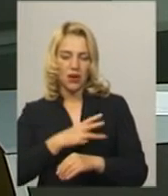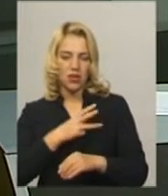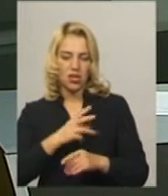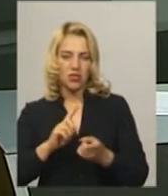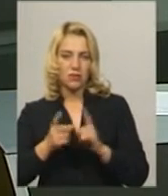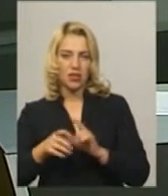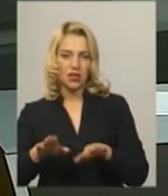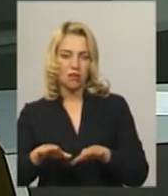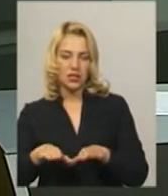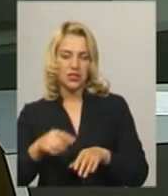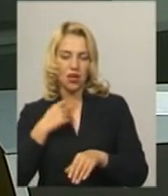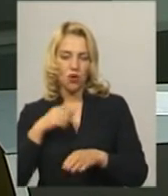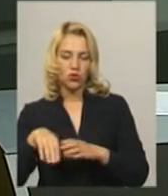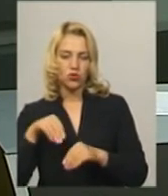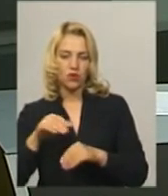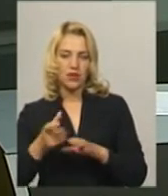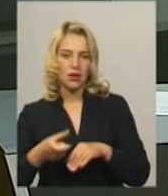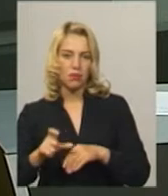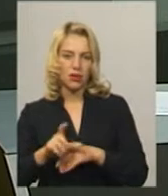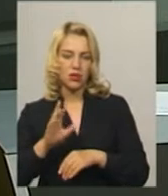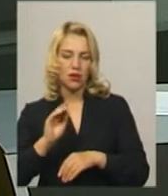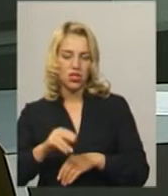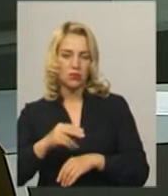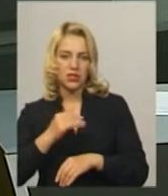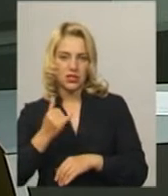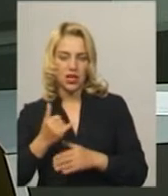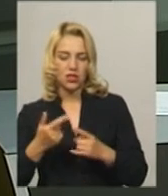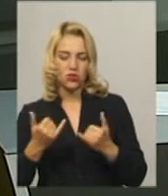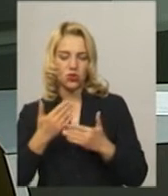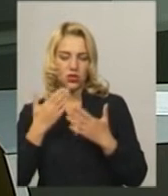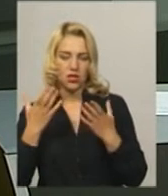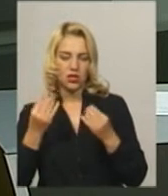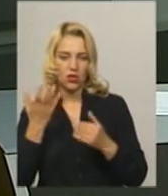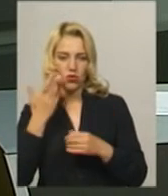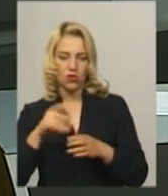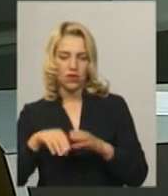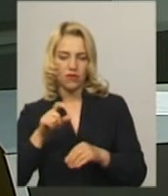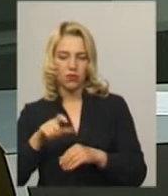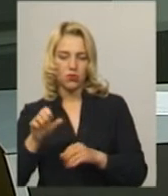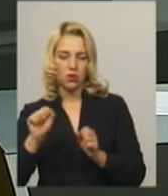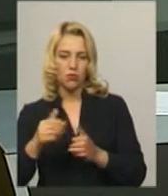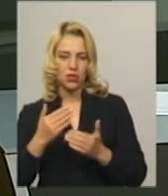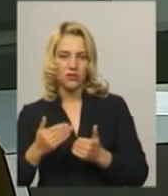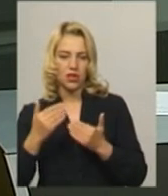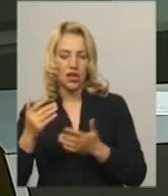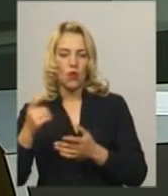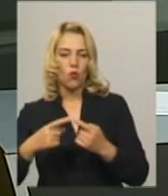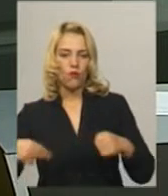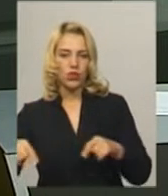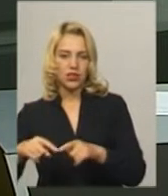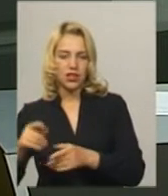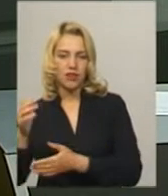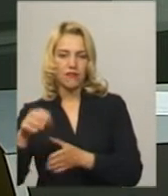було більше, ніж зараз. Нагадаю, сьогодні останній день, коли виборці могли звернутися до відділу реєстру виборців, аби змінити